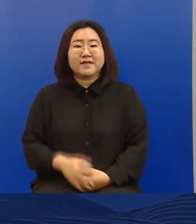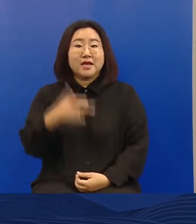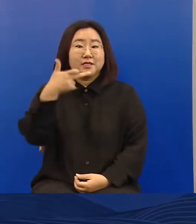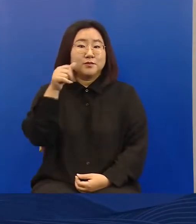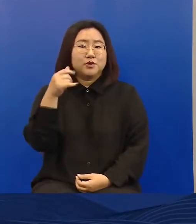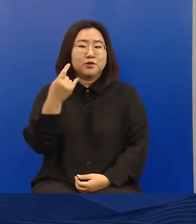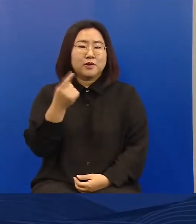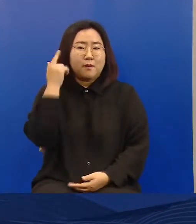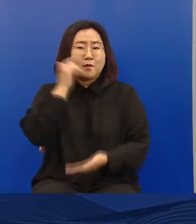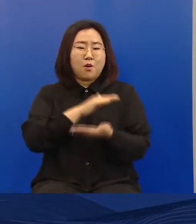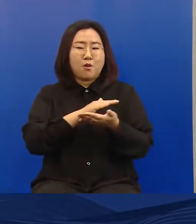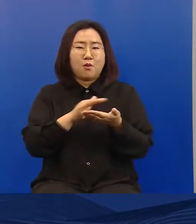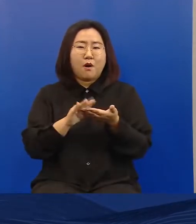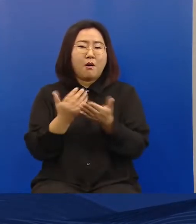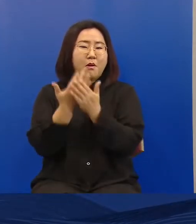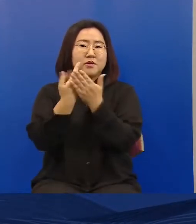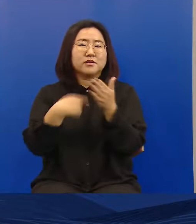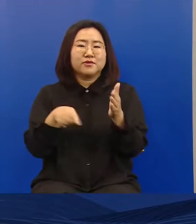제17회 평화와